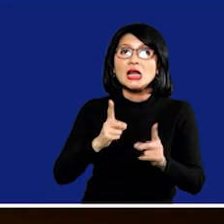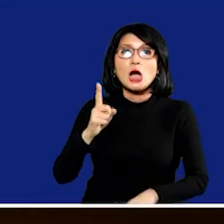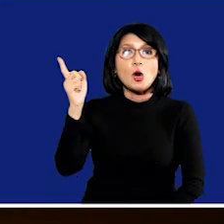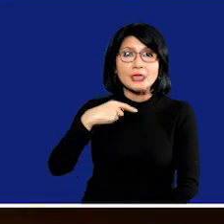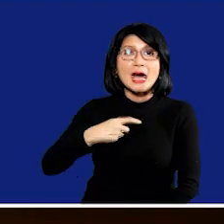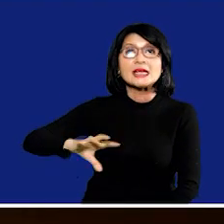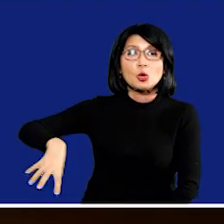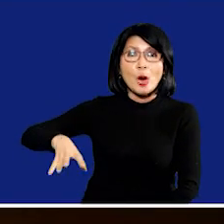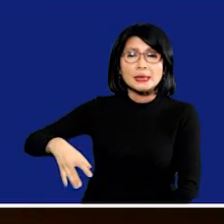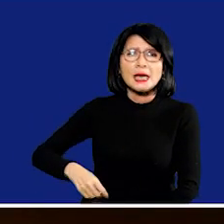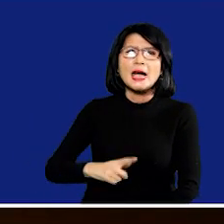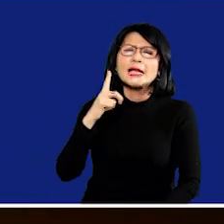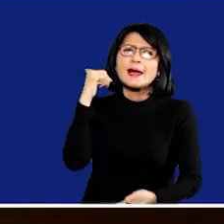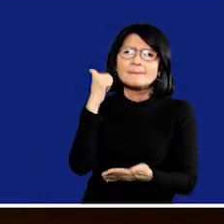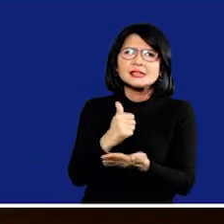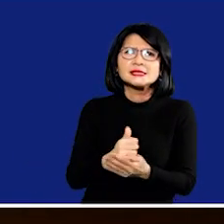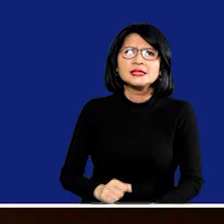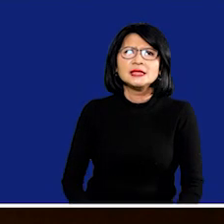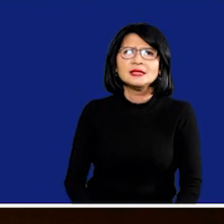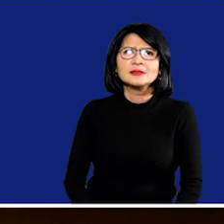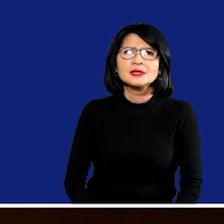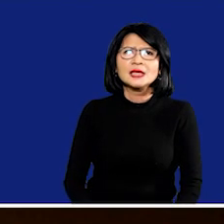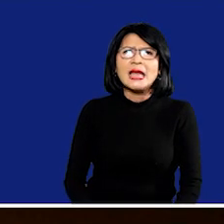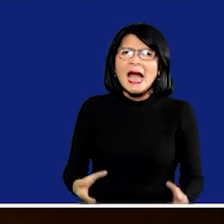Kalau dari keluarga itu pastinya